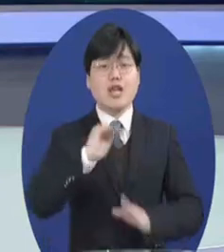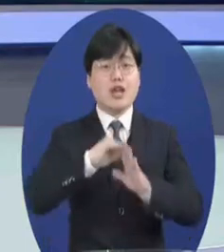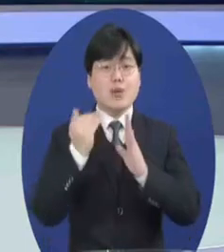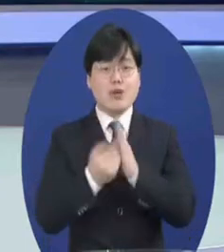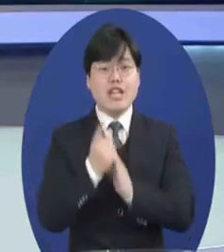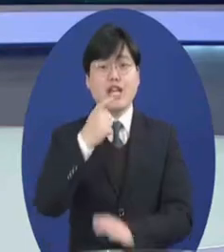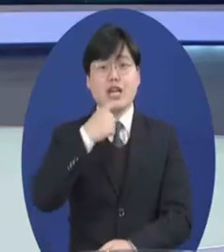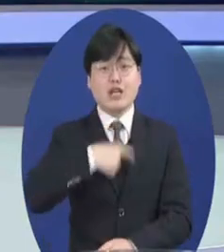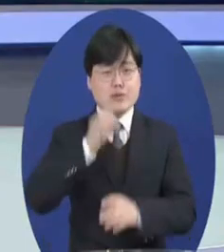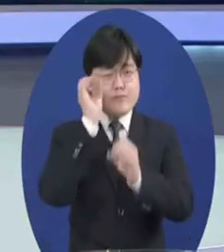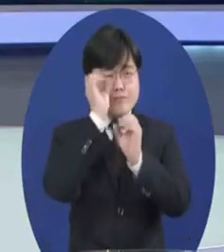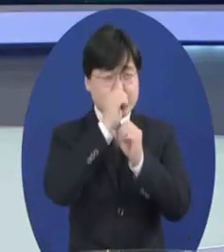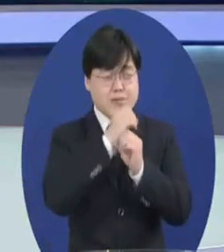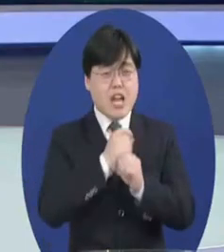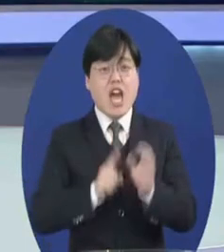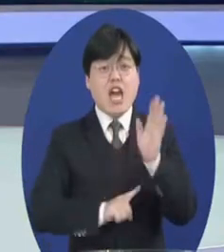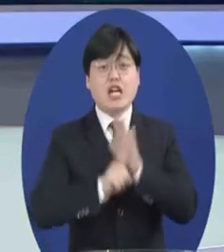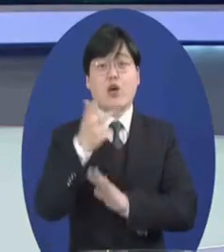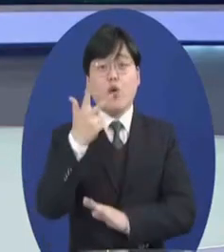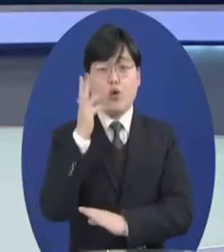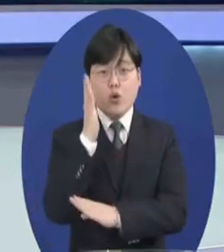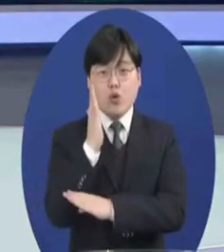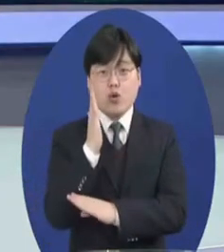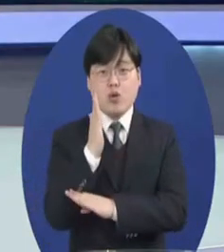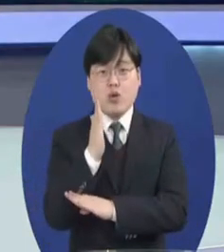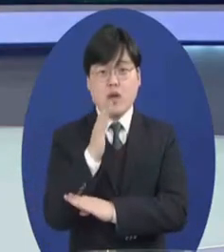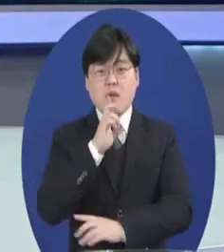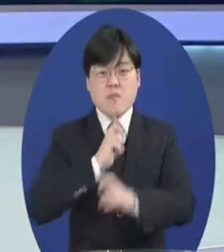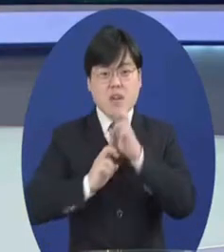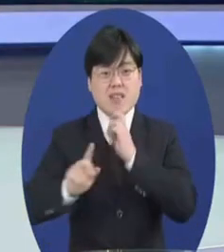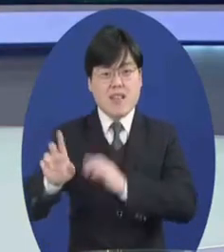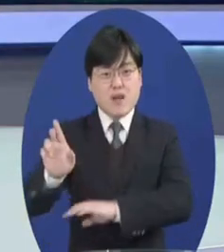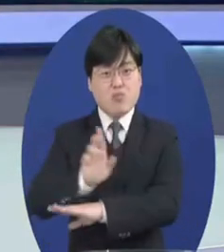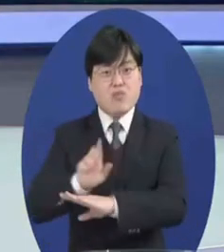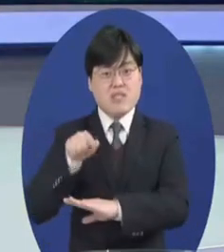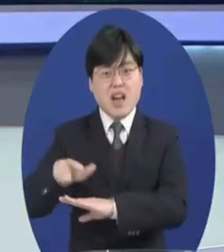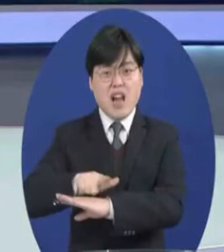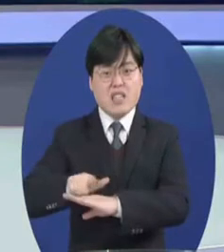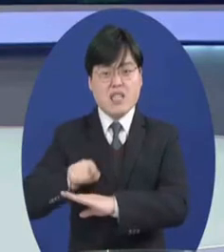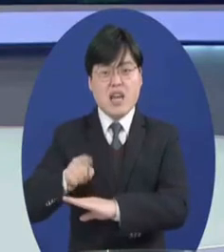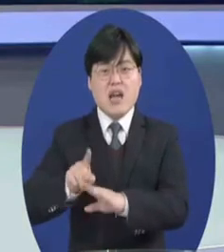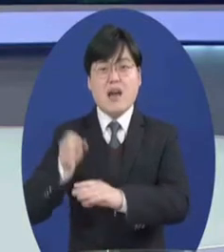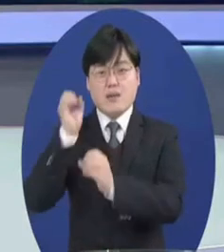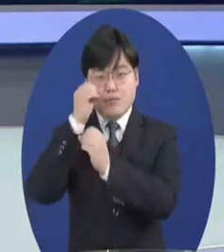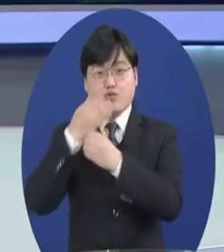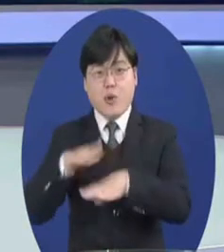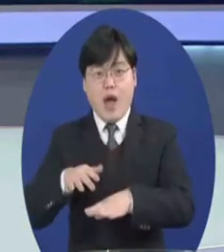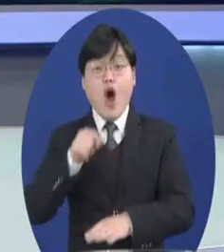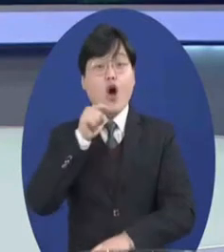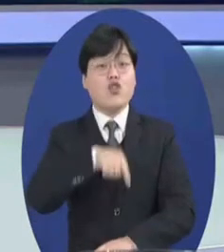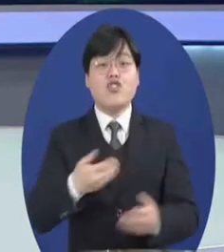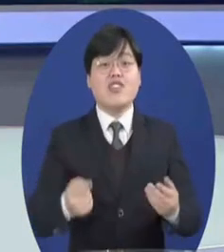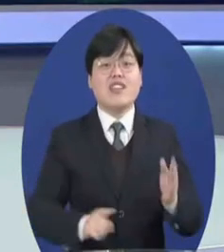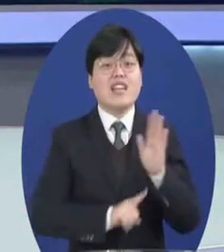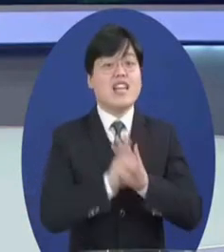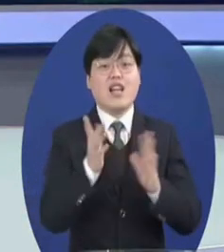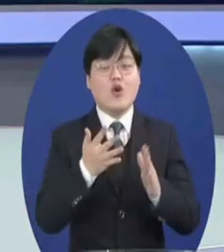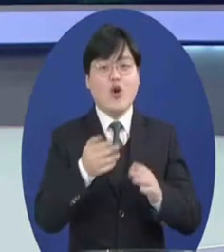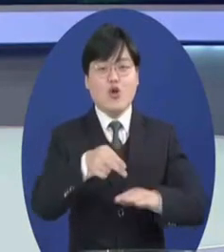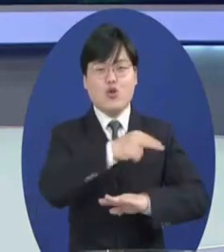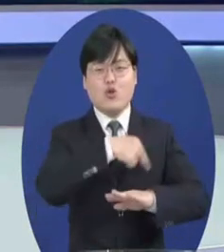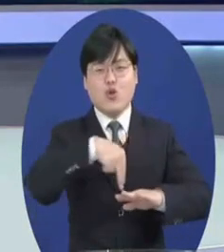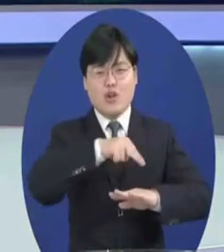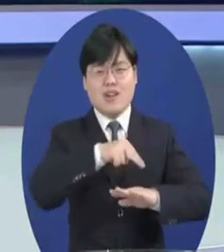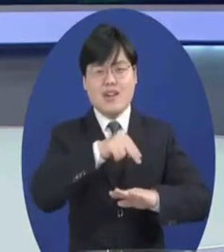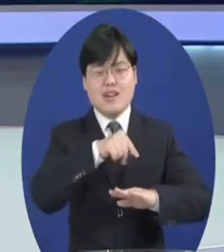Өрх нэг шинжилгээ аяны хүрээнд эхний 3 хоногт эрсдэлтэй бүсүүдээс шинжилгээ авч дууслаа. За харин өнөөдрөөс эхлээд дүүргүүдийн нэг блок болгож